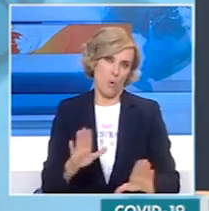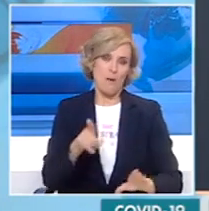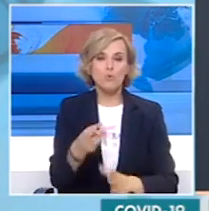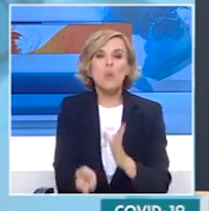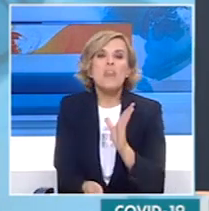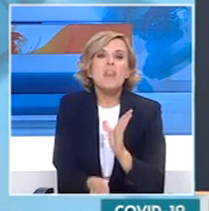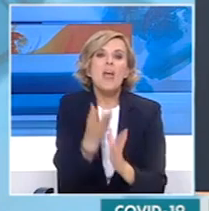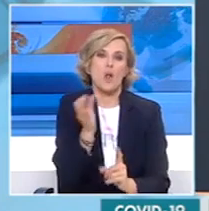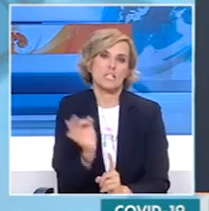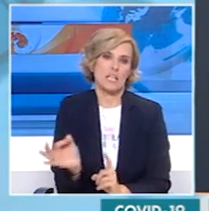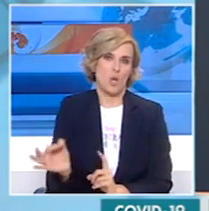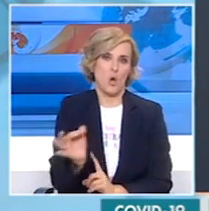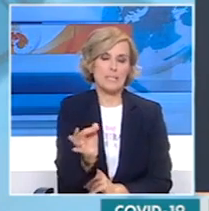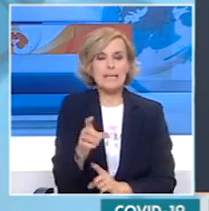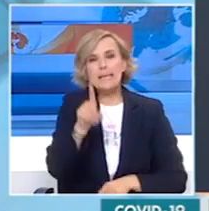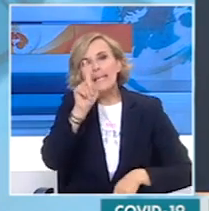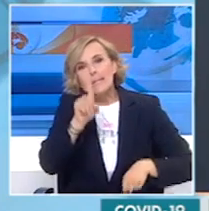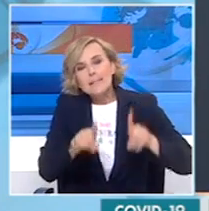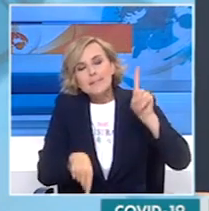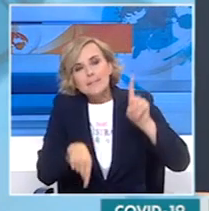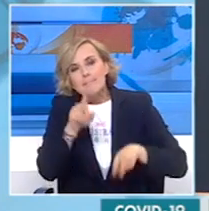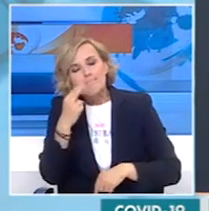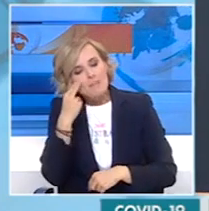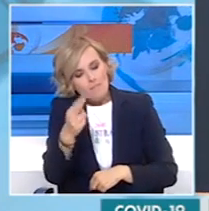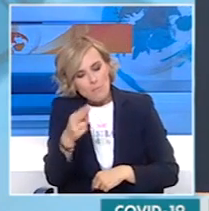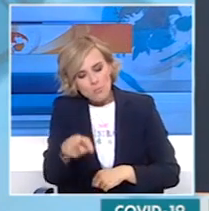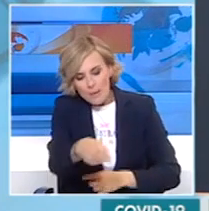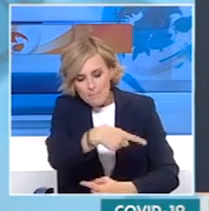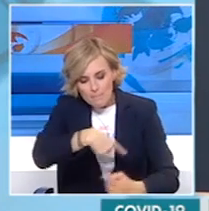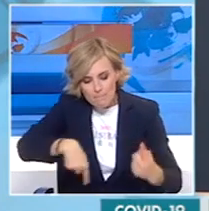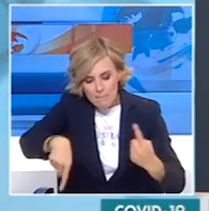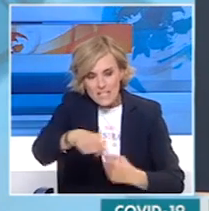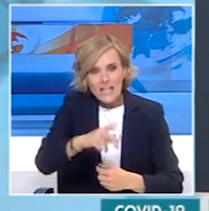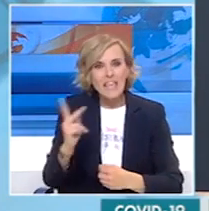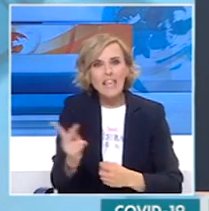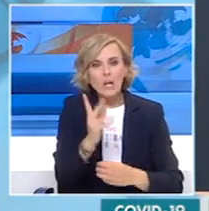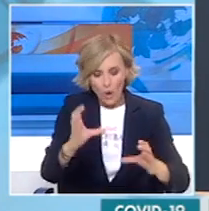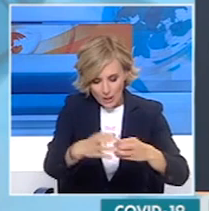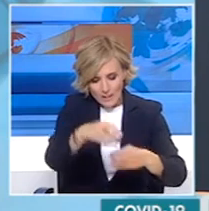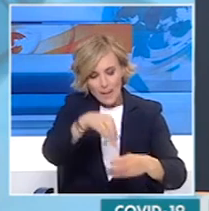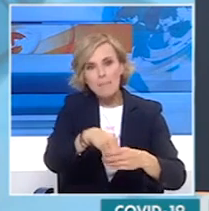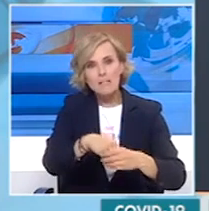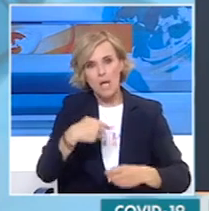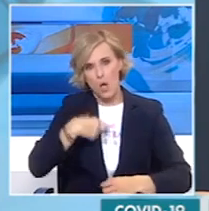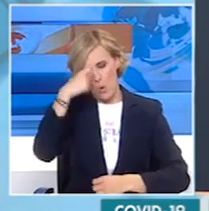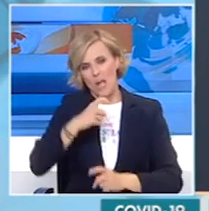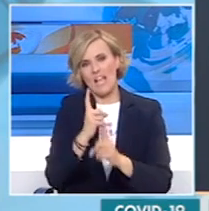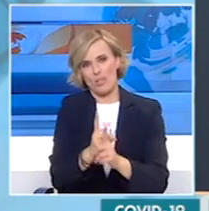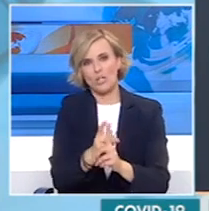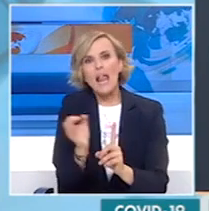έχουμε ανοσία. Αυτό που καμιά φορά βλέπεις στην κοινότητα, σαν λοιμοξιολόγος και